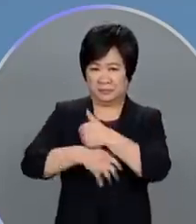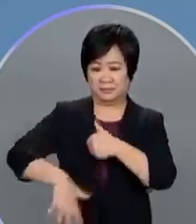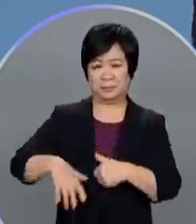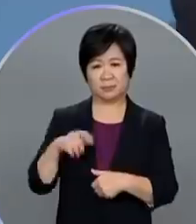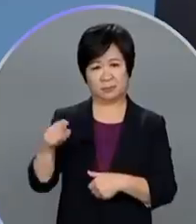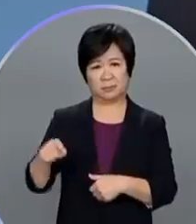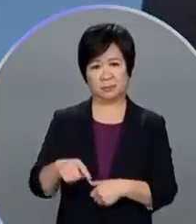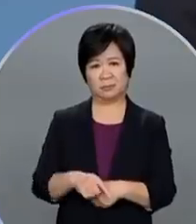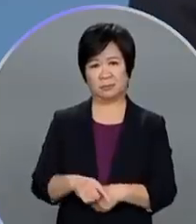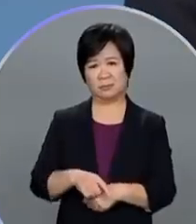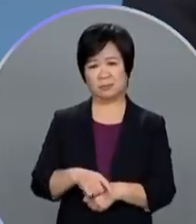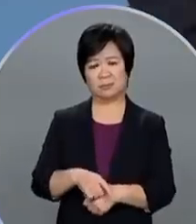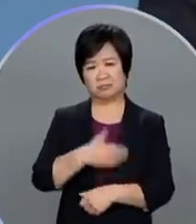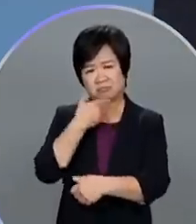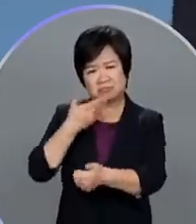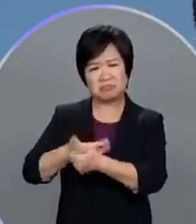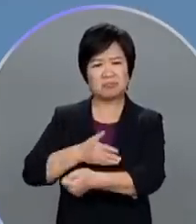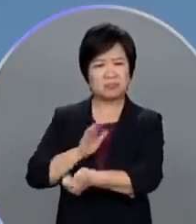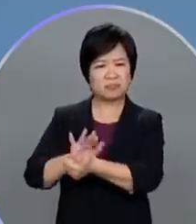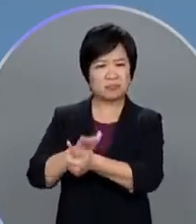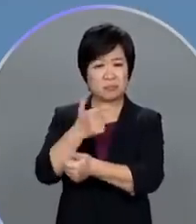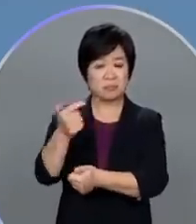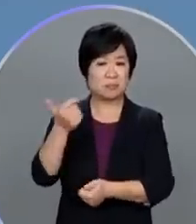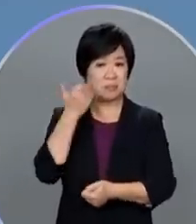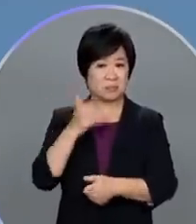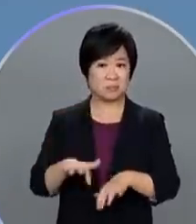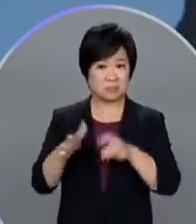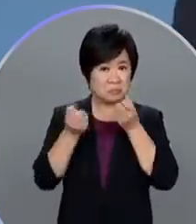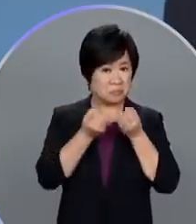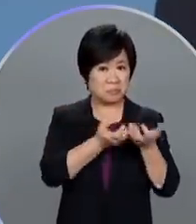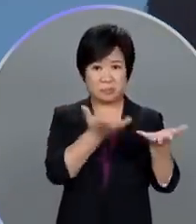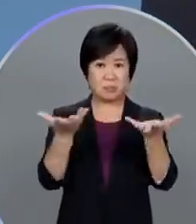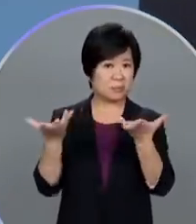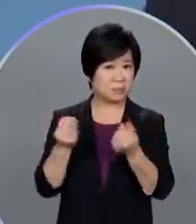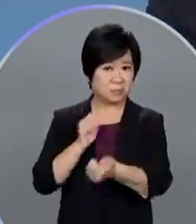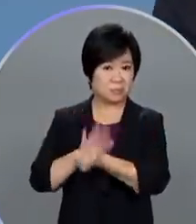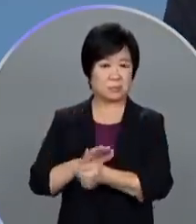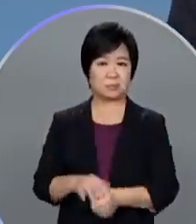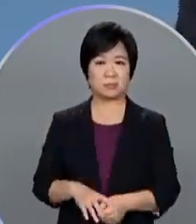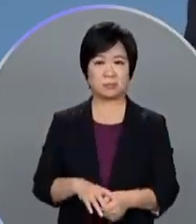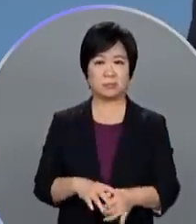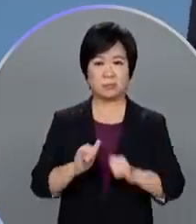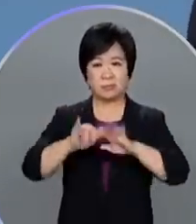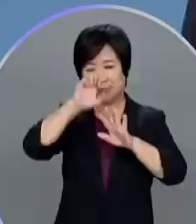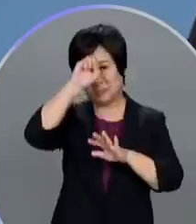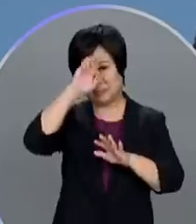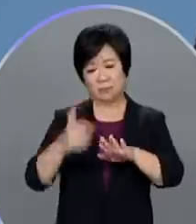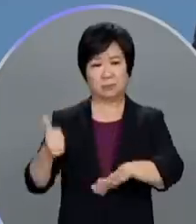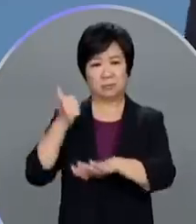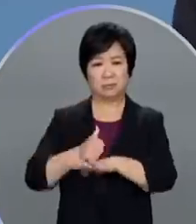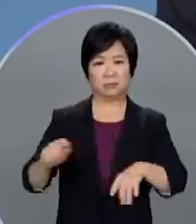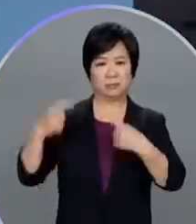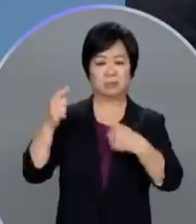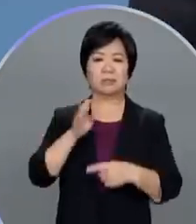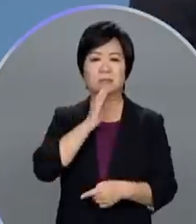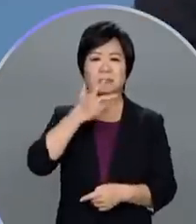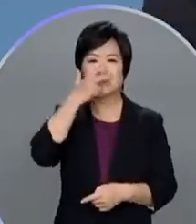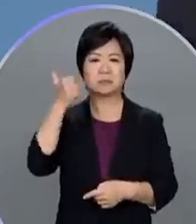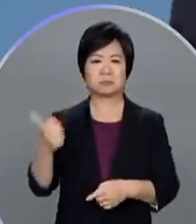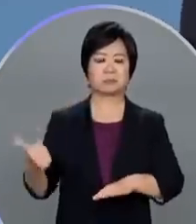受惠者啊！如果没有网军帮你民进党党内初选，今天这里跟我总统辩论的应该是赖清德